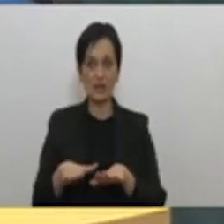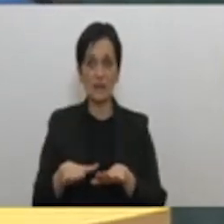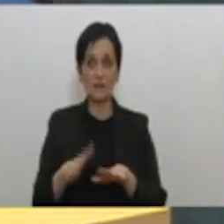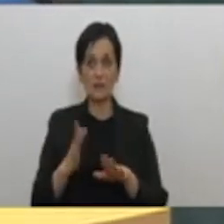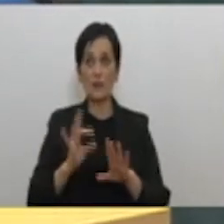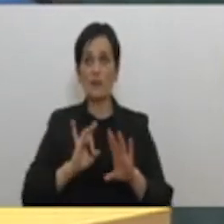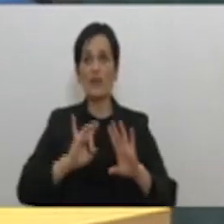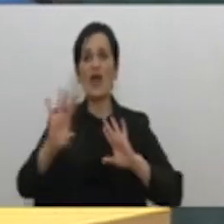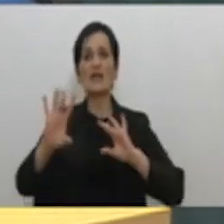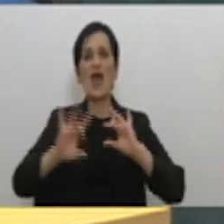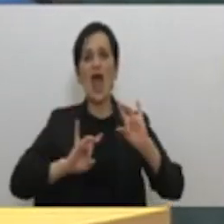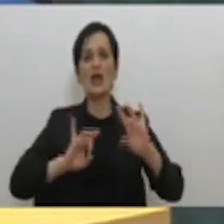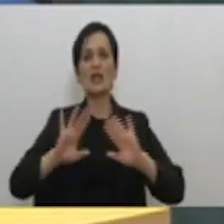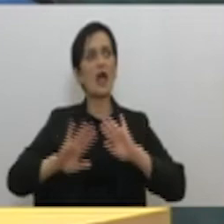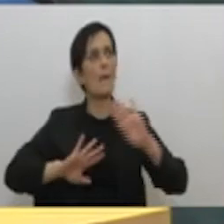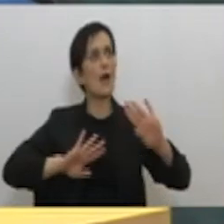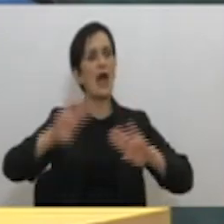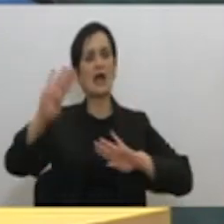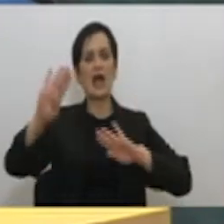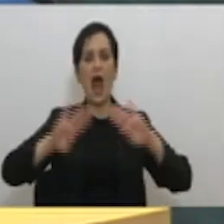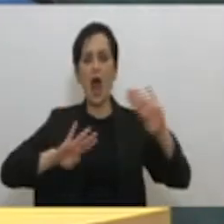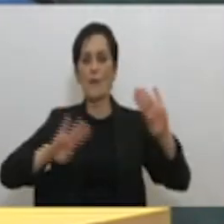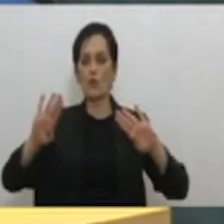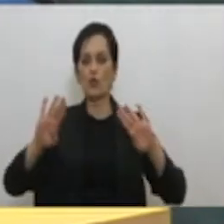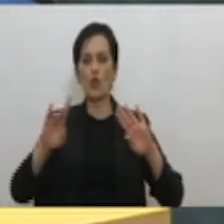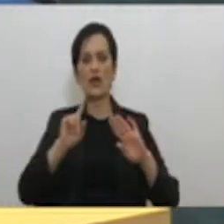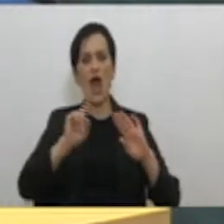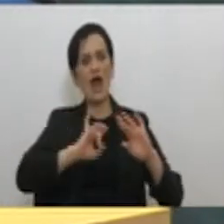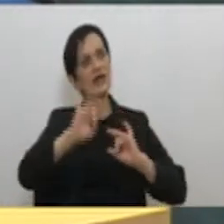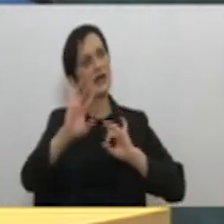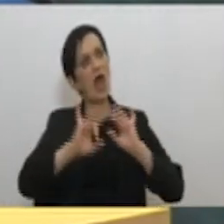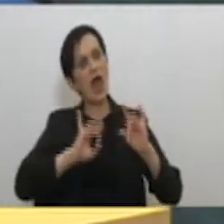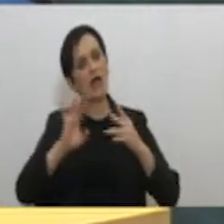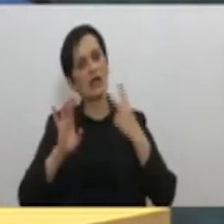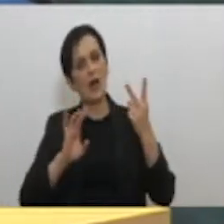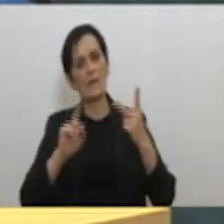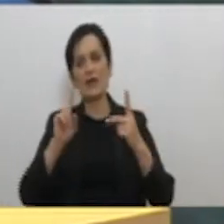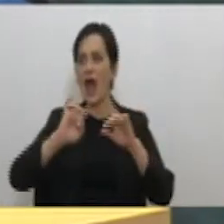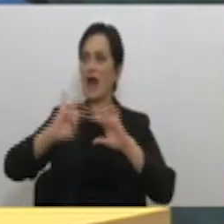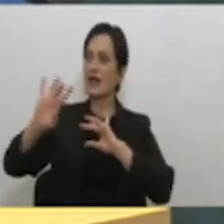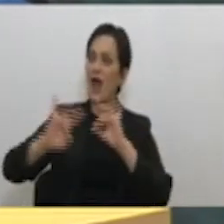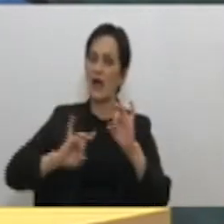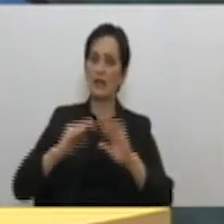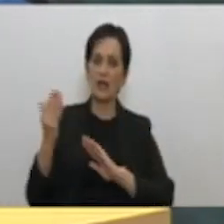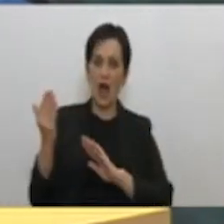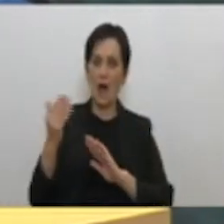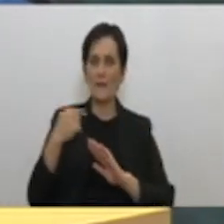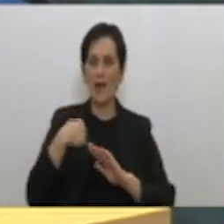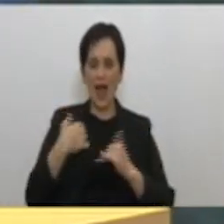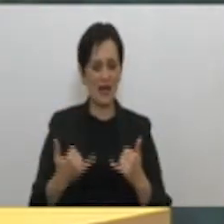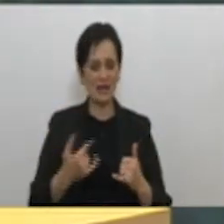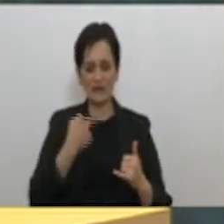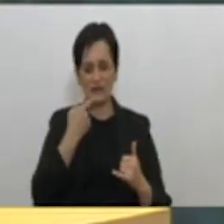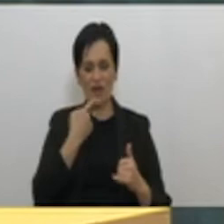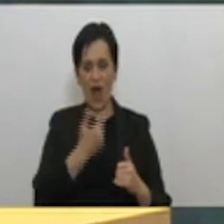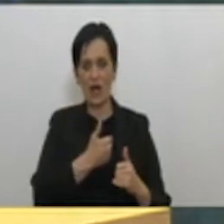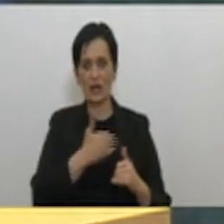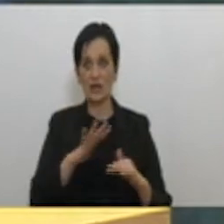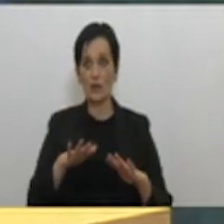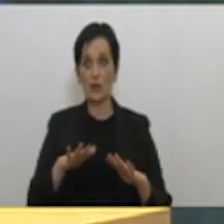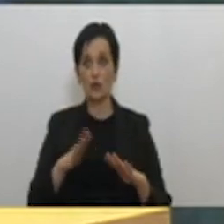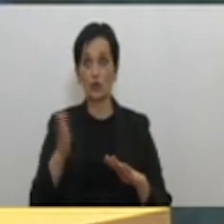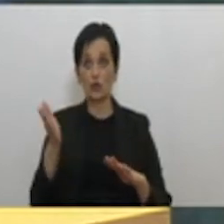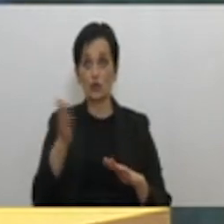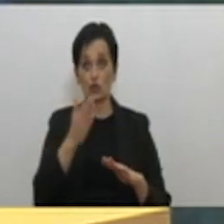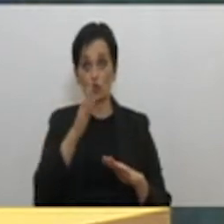რეკლამები როა გამოკრული ამ ქალაქში ხან რა რეკლამას უყურებ და ხან იმის რეკლამაა და ხან ამის ახლა არ მინდა ამ ტრიბუნიდან თქვა გადავუღოთ იმ